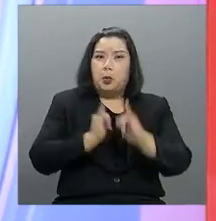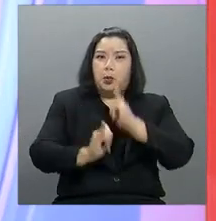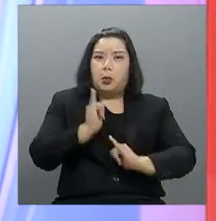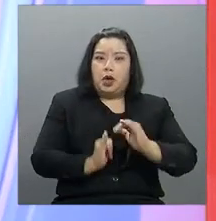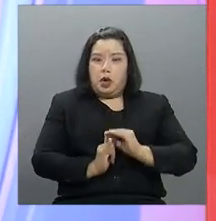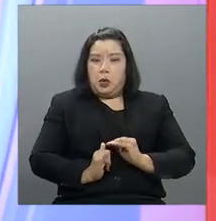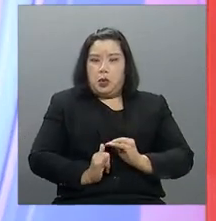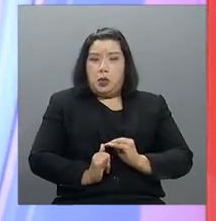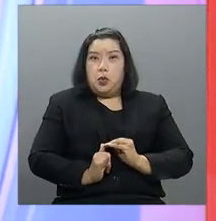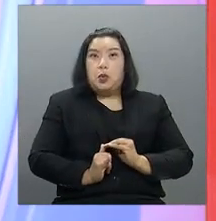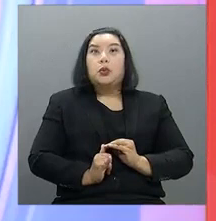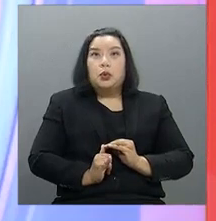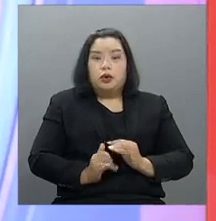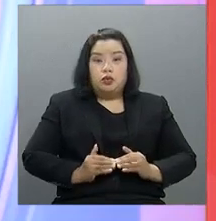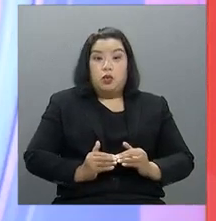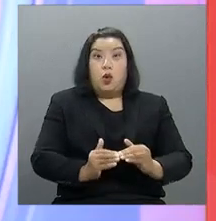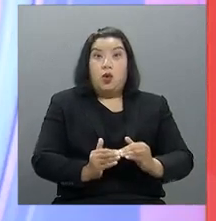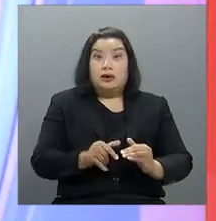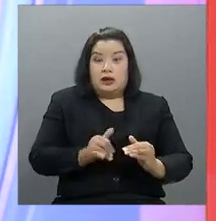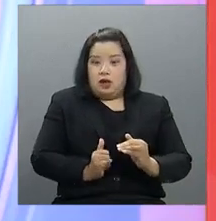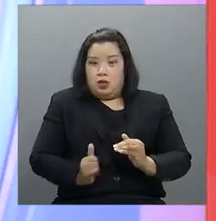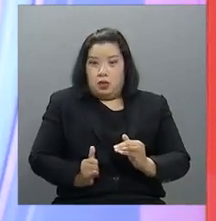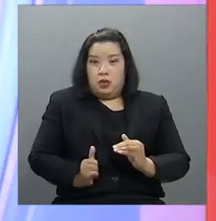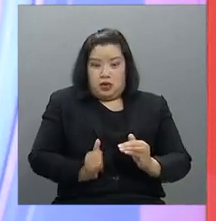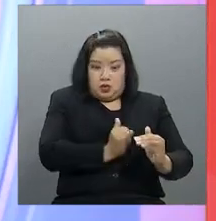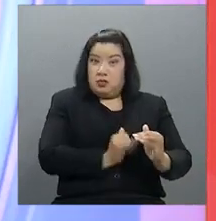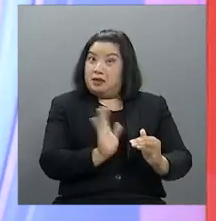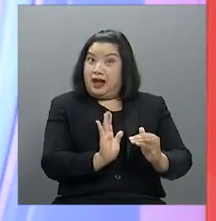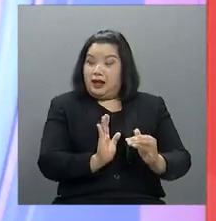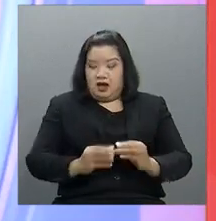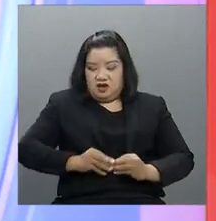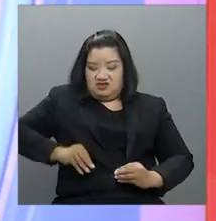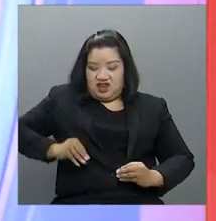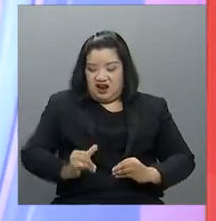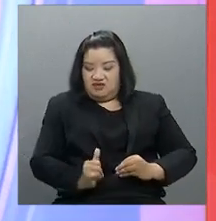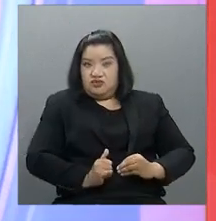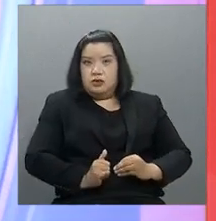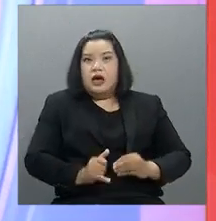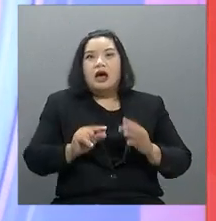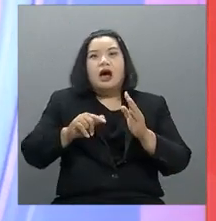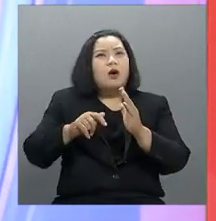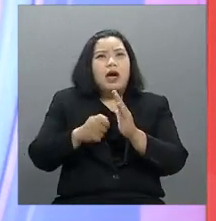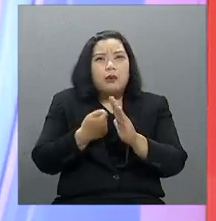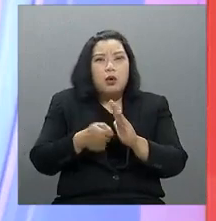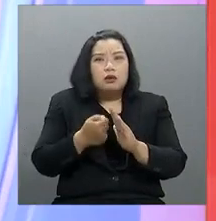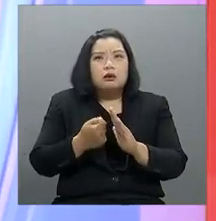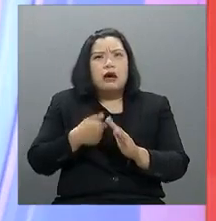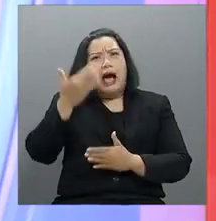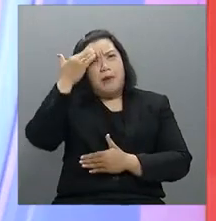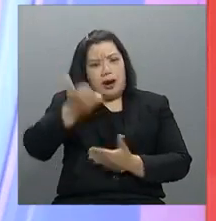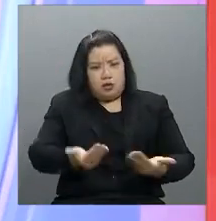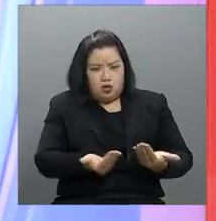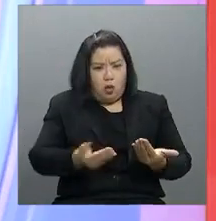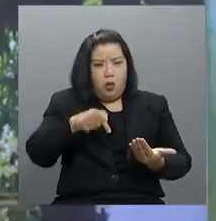ารกอยู่นอกมดลูกไปอยู่ที่ลำไส้ด้วยนะครับและสาเหตุของภาวะครรภ์ผิดปกตินั้นมันเกิดจากอะไรได้บ้างร่วมในราย